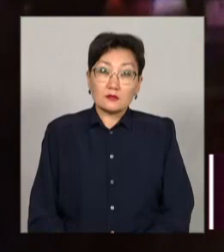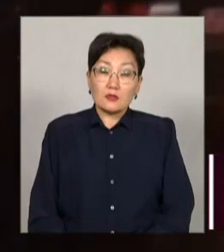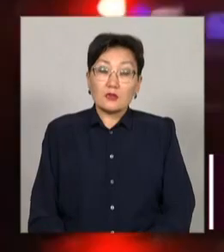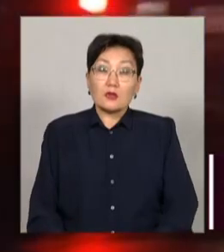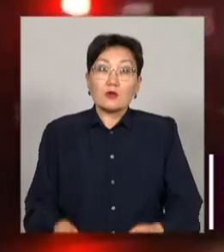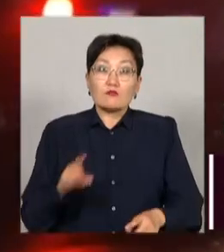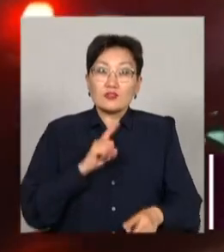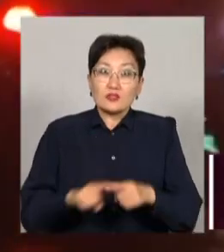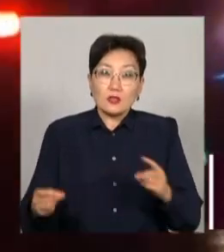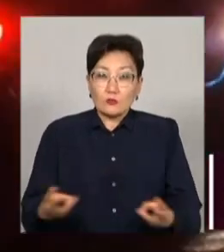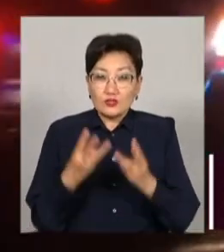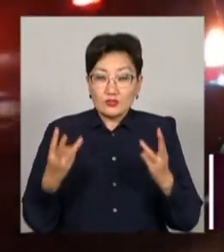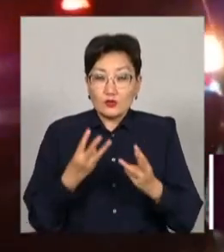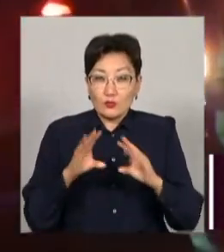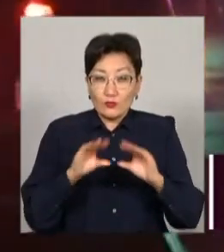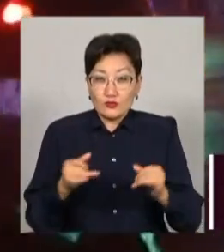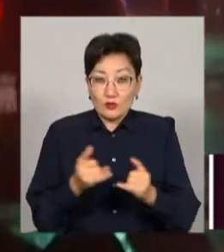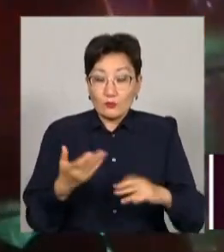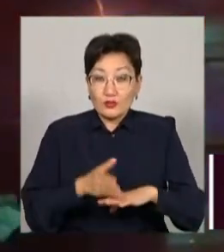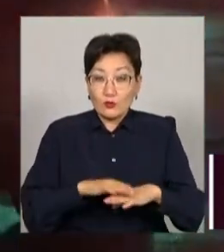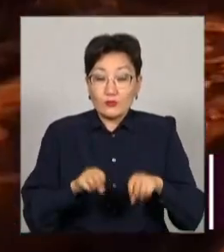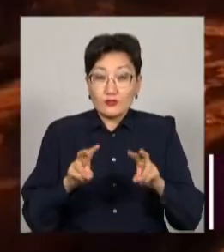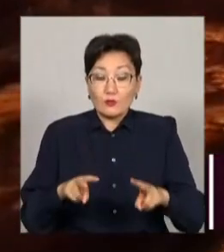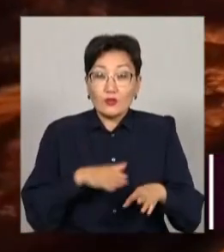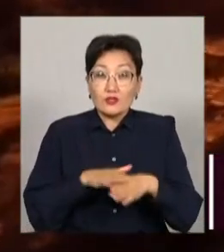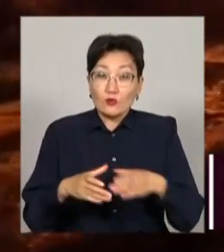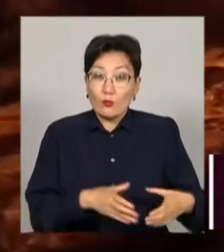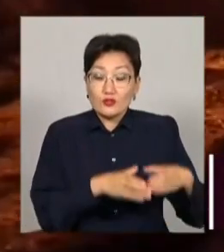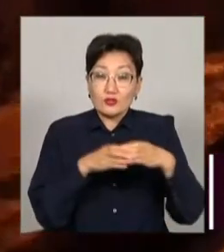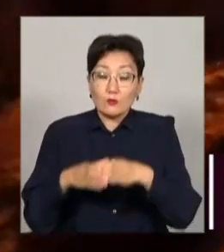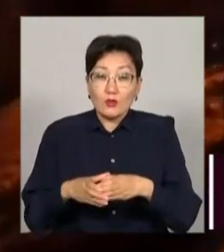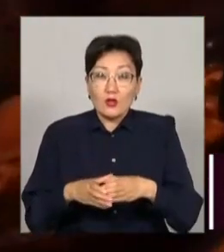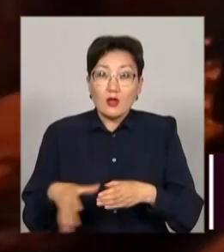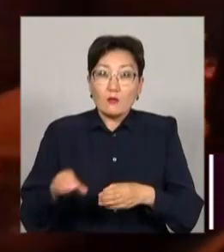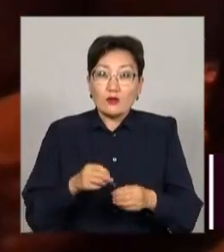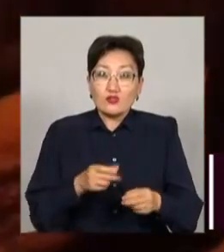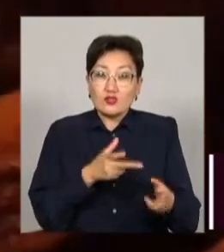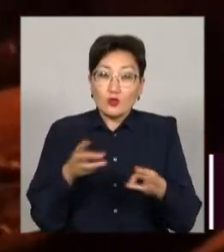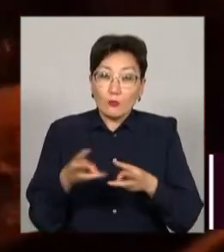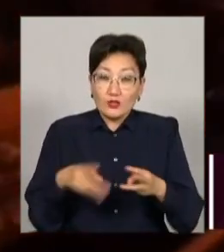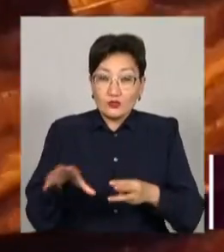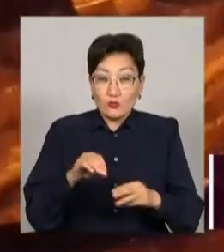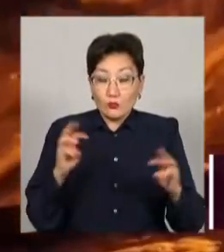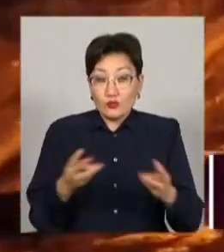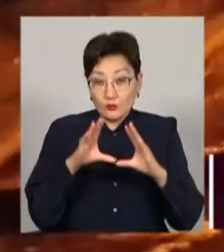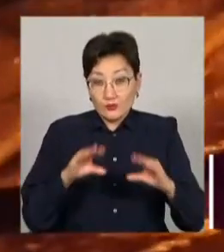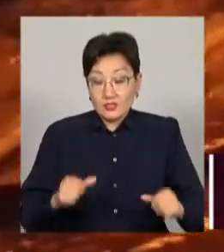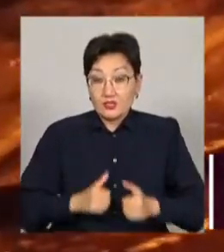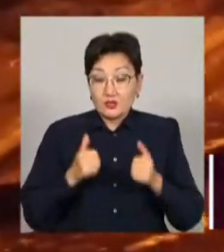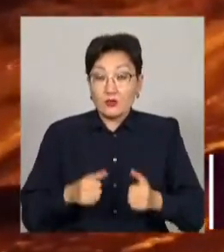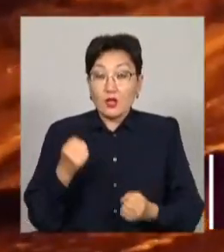Лезде лап берген тілсіз жауды тізгіндеу үшін төтеншеліктердің толық бригадасы тұс-тұстан көбік атқылап, барынша отты өшіруге